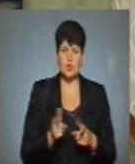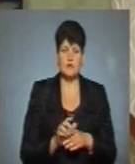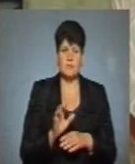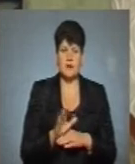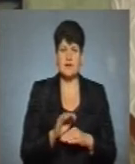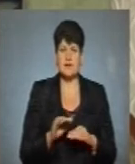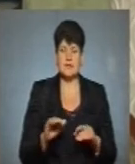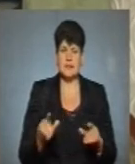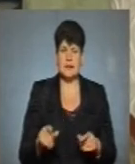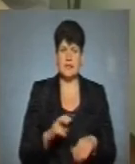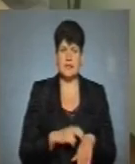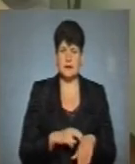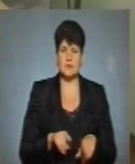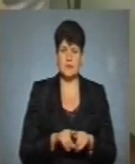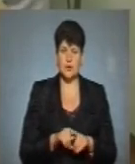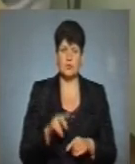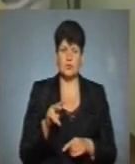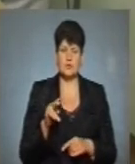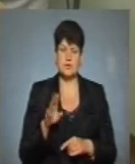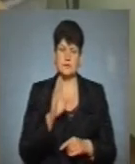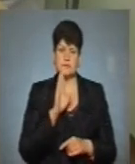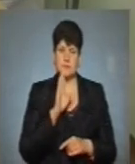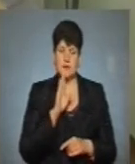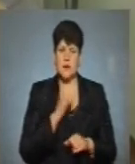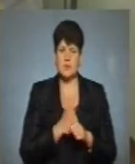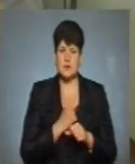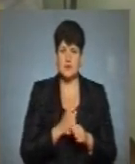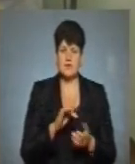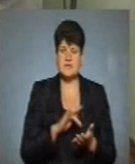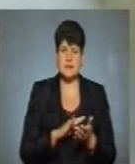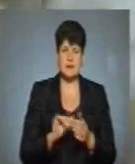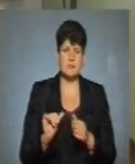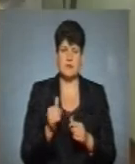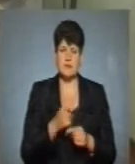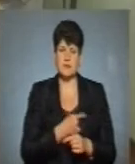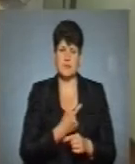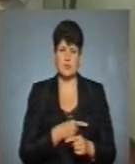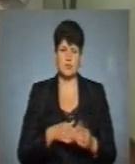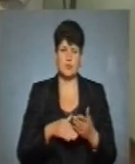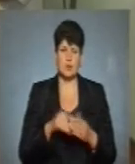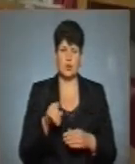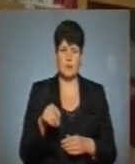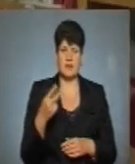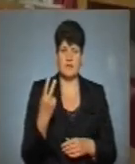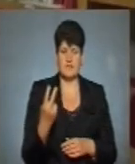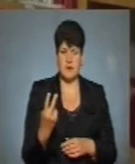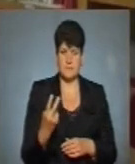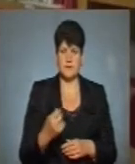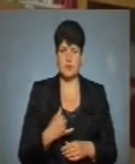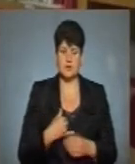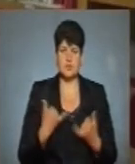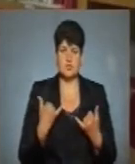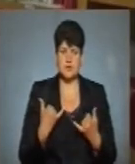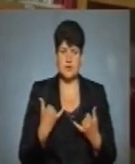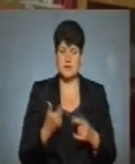до садочків і лікарі. Людмила Івашина працює у центрі первинної медико-санітарної допомоги номер 2. У нас зараз не